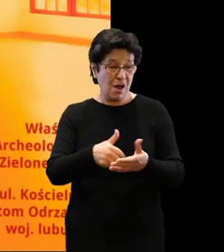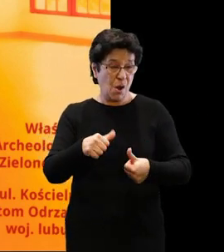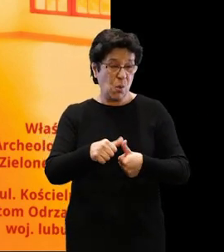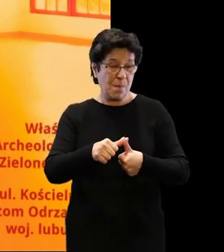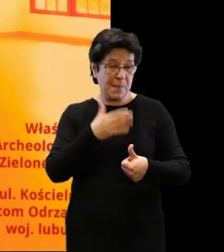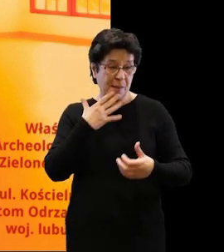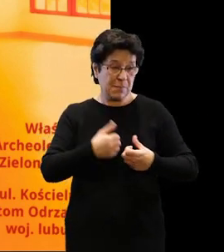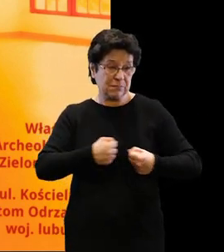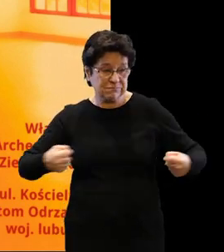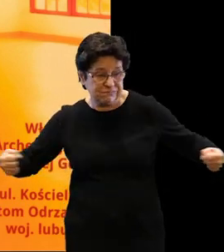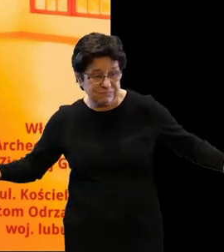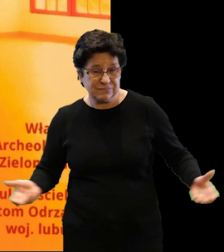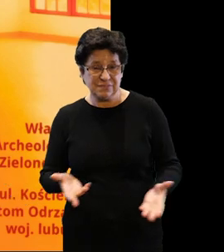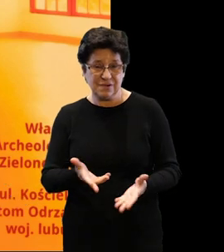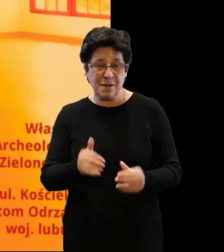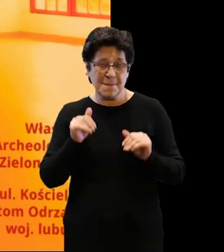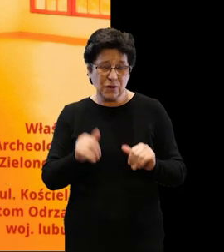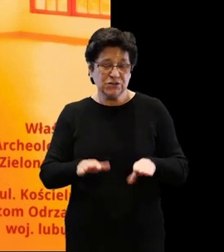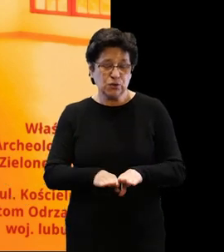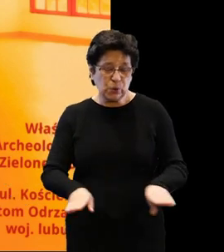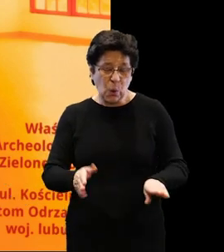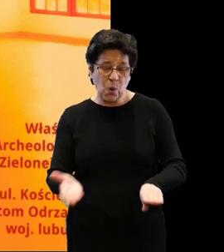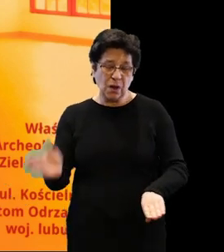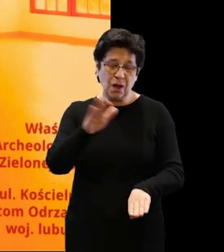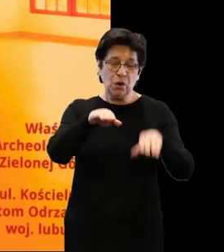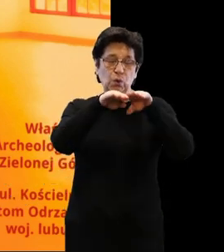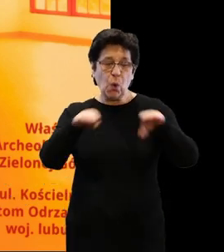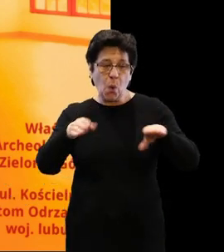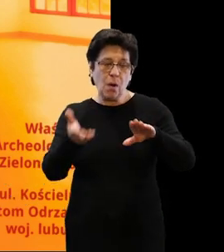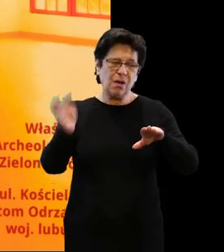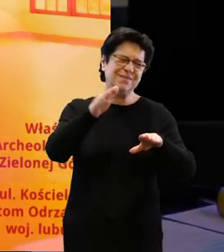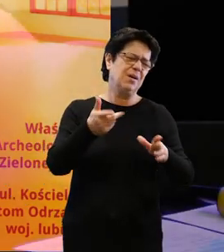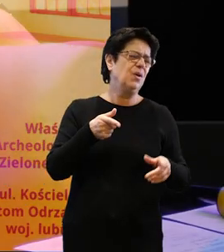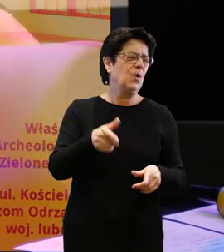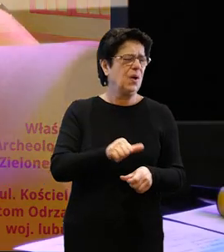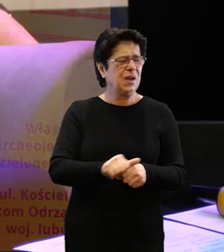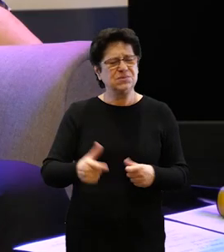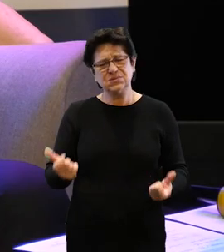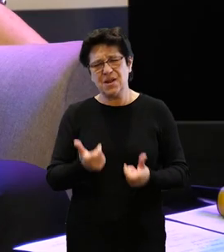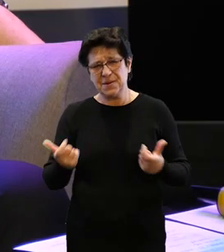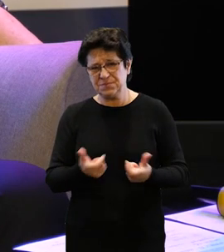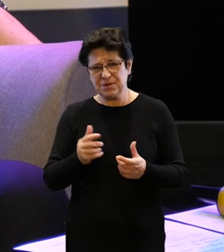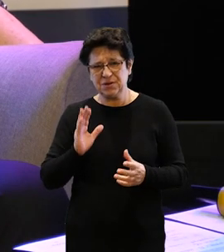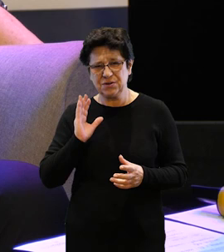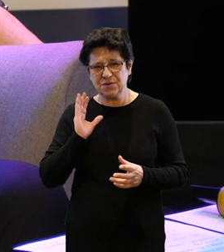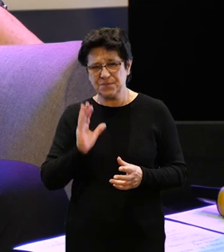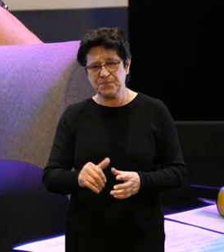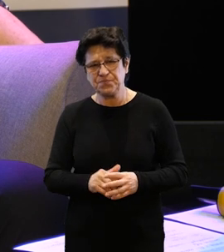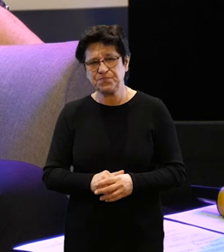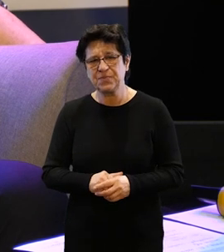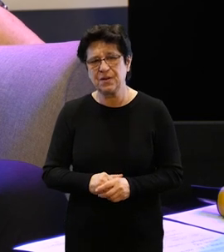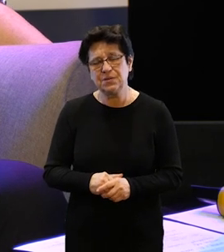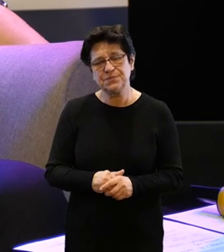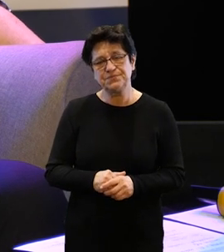stół na stół i na to jeszcze jeden stół Ale ja z własnego doświadczenia wiem że to jest bardzo niebezpieczne Kiedyś nawet straciłem przytomność jak mi ten górny